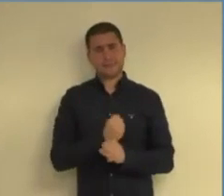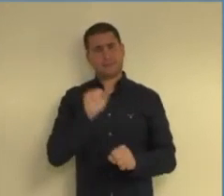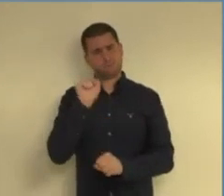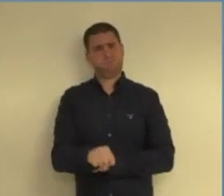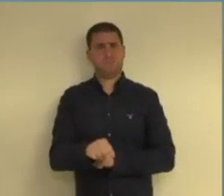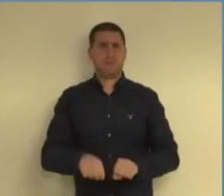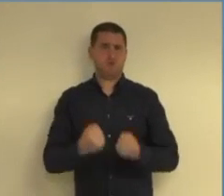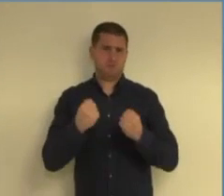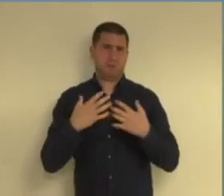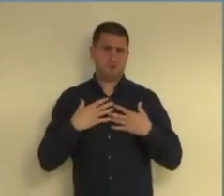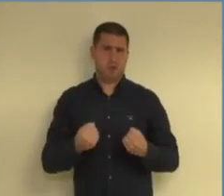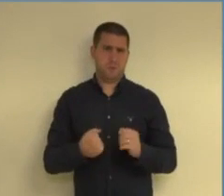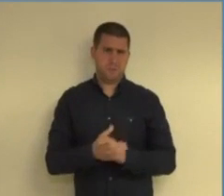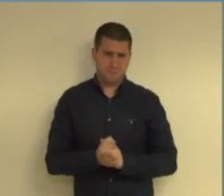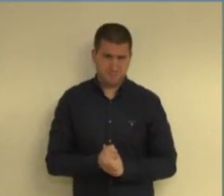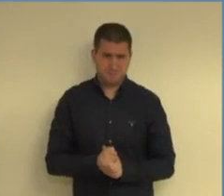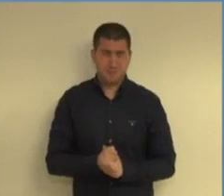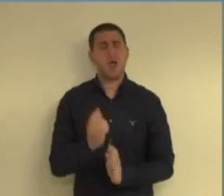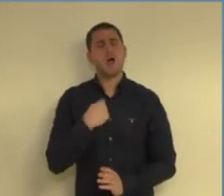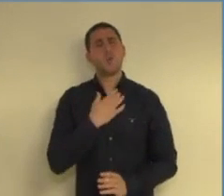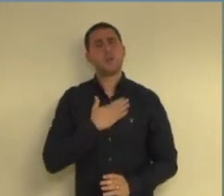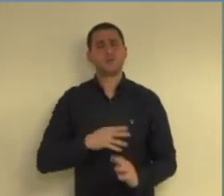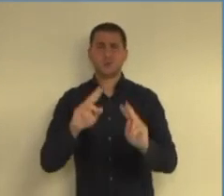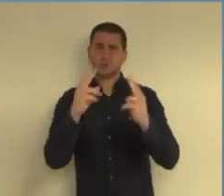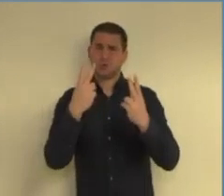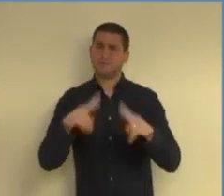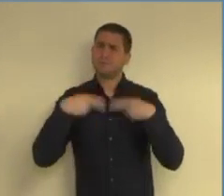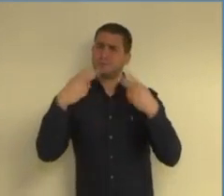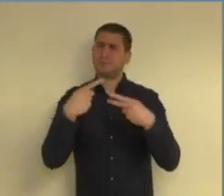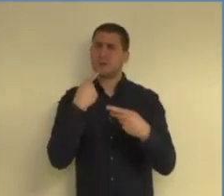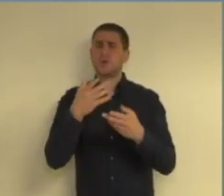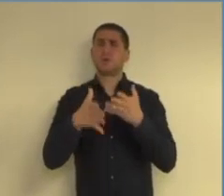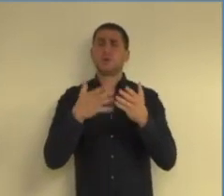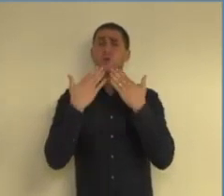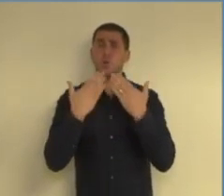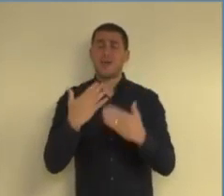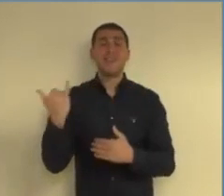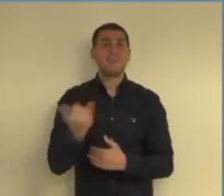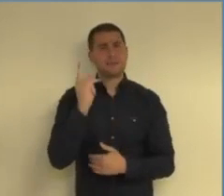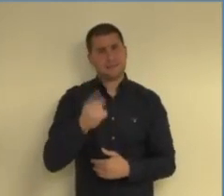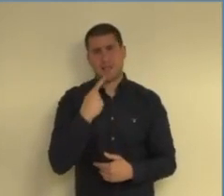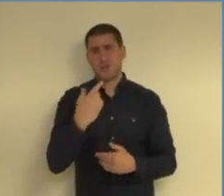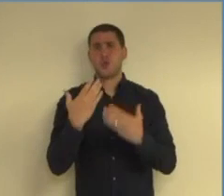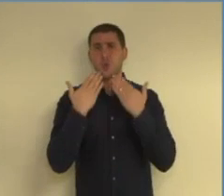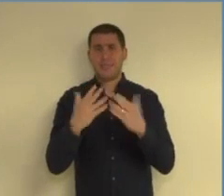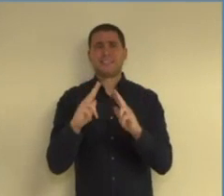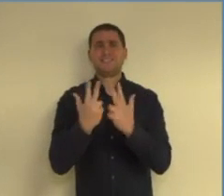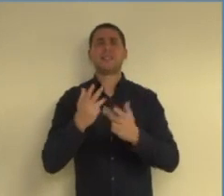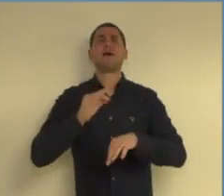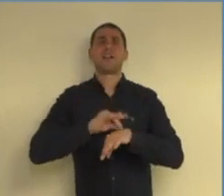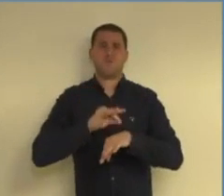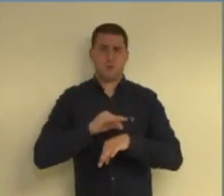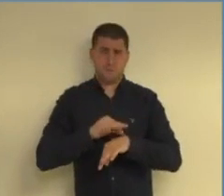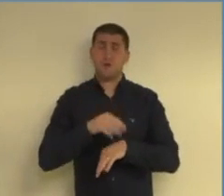המשבר הזה בשלום אני רוצה שוב לחזור ולומר תודה שתמיד צריך לתת אותה לצוותים